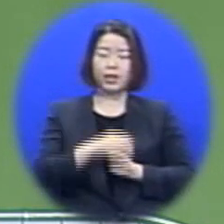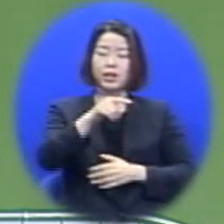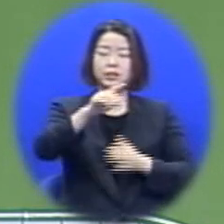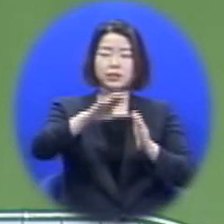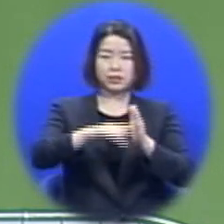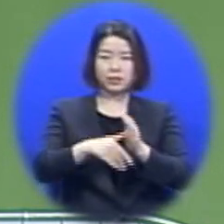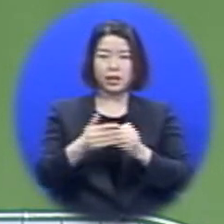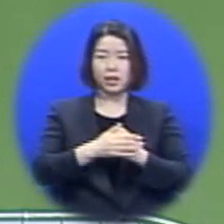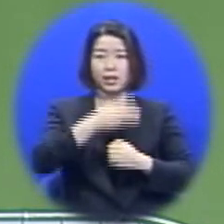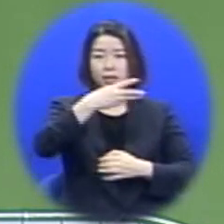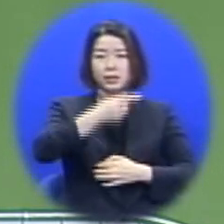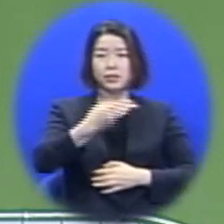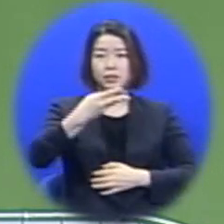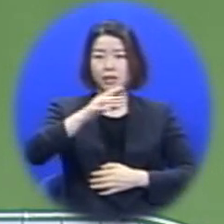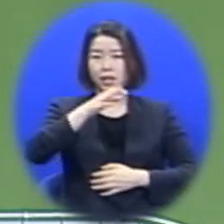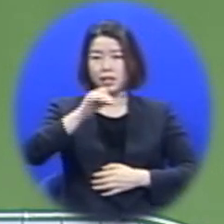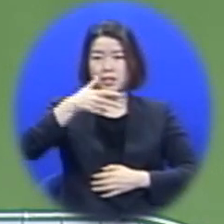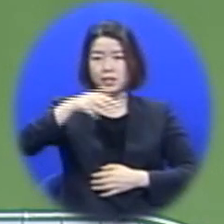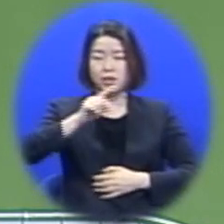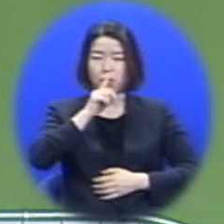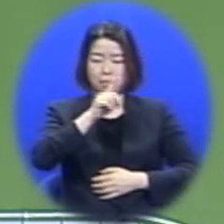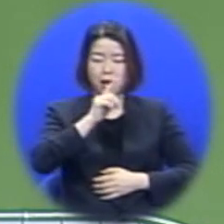그때 트레이저가 말합니다.